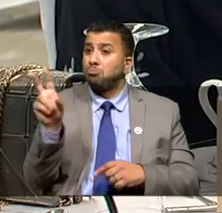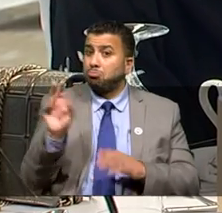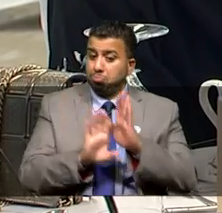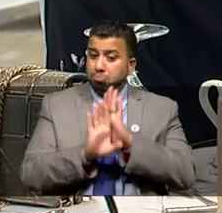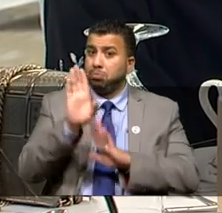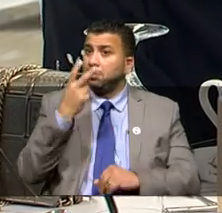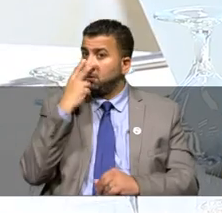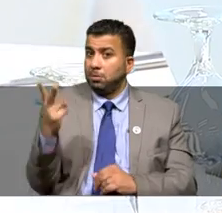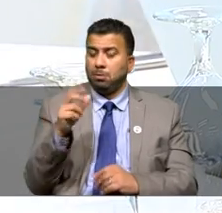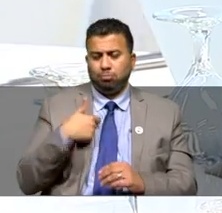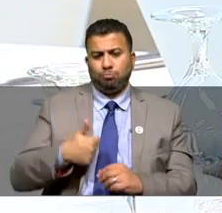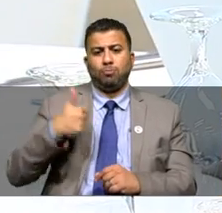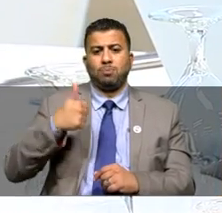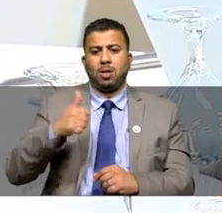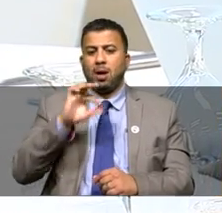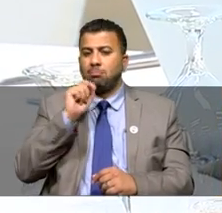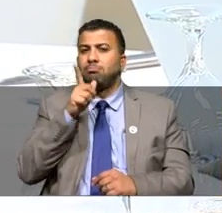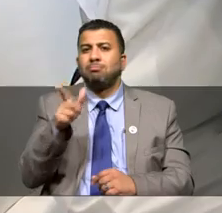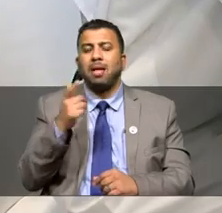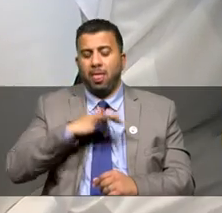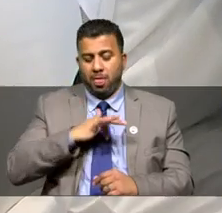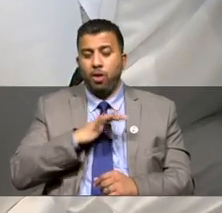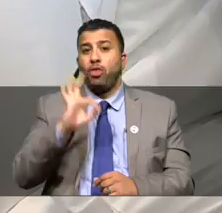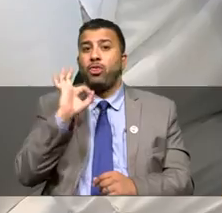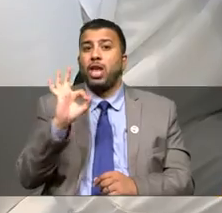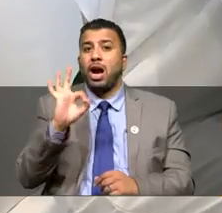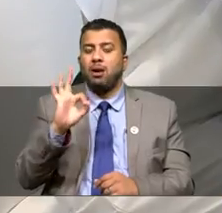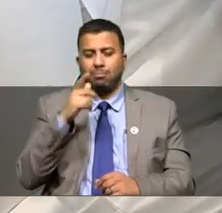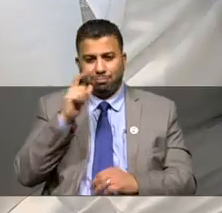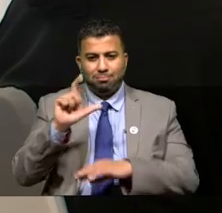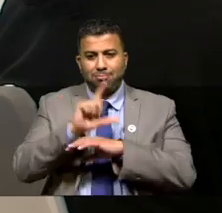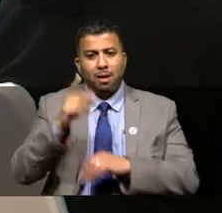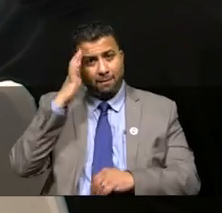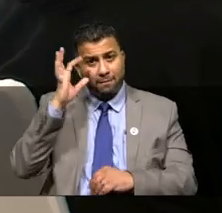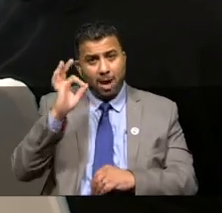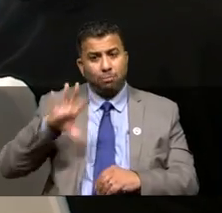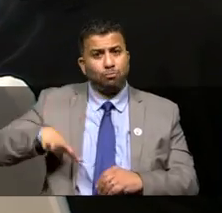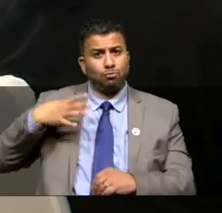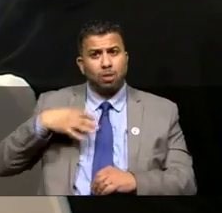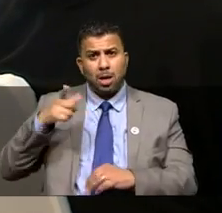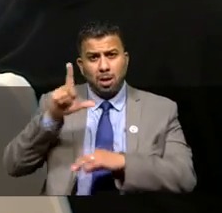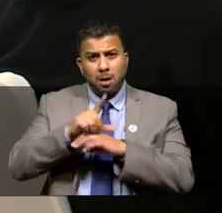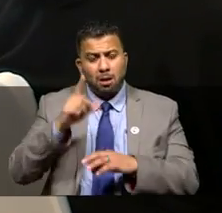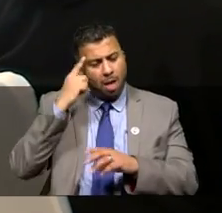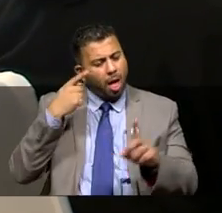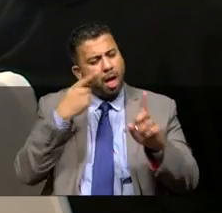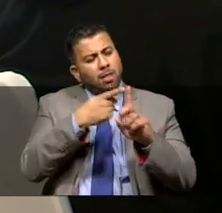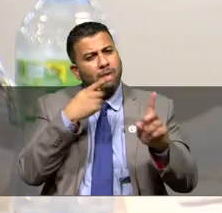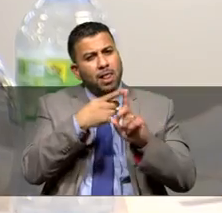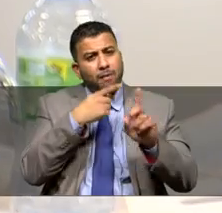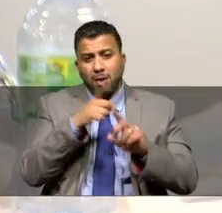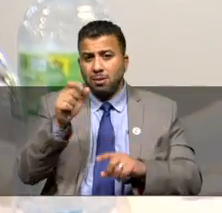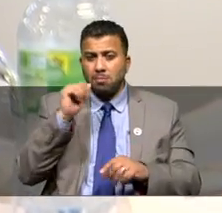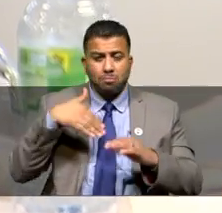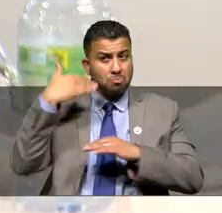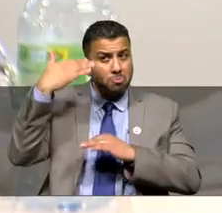الانجازات التي حققها، والتي تجسد ثقة القيادة الرشيدة بقدرات الشباب في تحقيق الاهداف ليكونوا